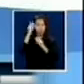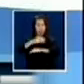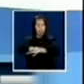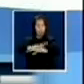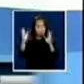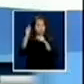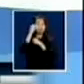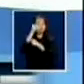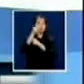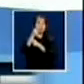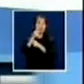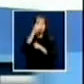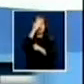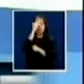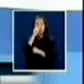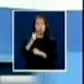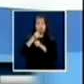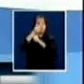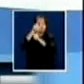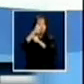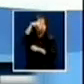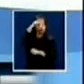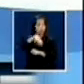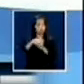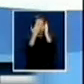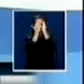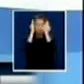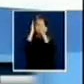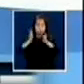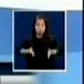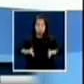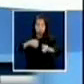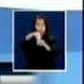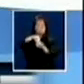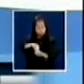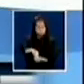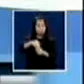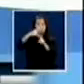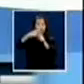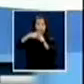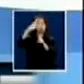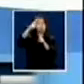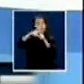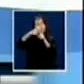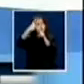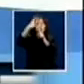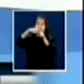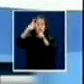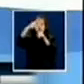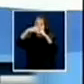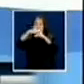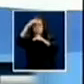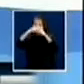พราะต้องยอมรับว่าการชุมนุมที่4แยกราชประสงค์เป็นระยะเวลา2เดือนเดือนกว่าๆนะครับถ้านับที่ผ่านฟ้าก็ประมาณ